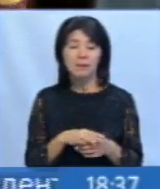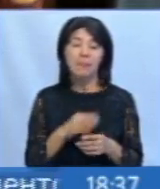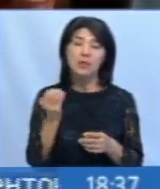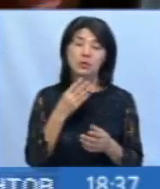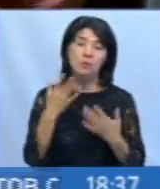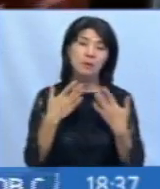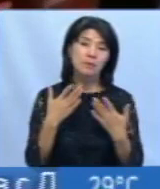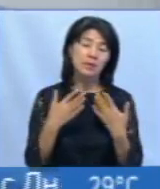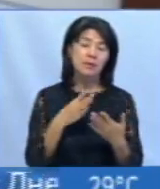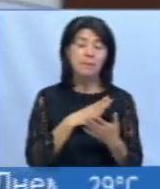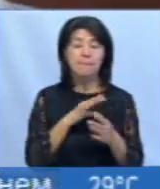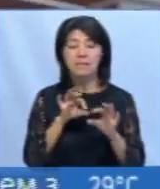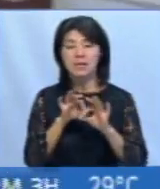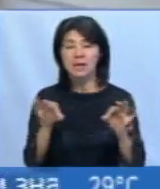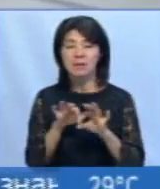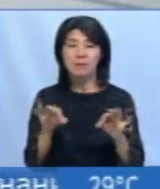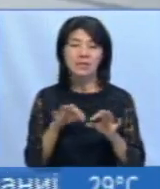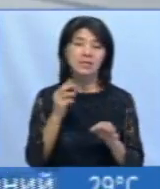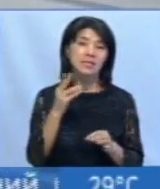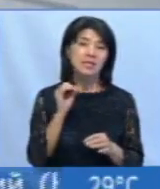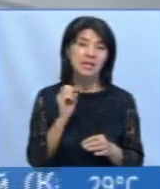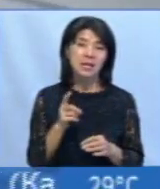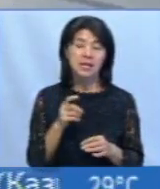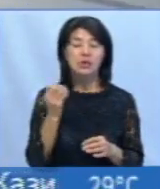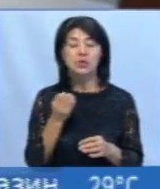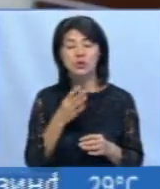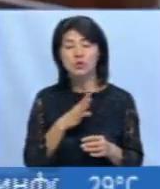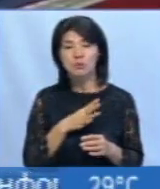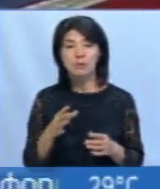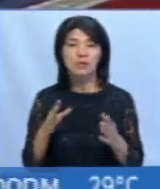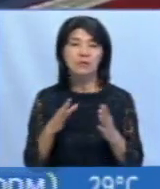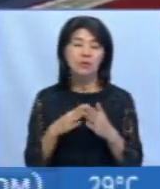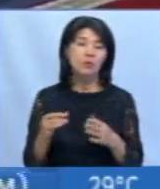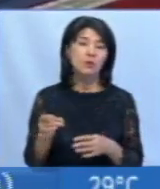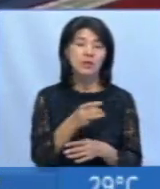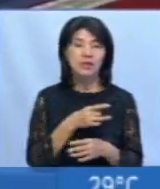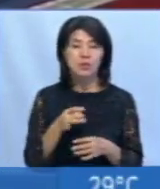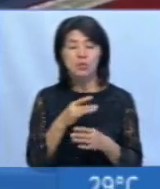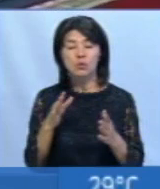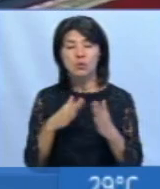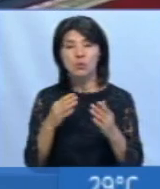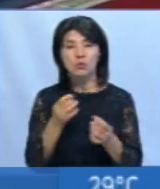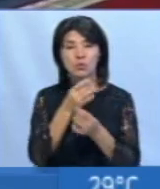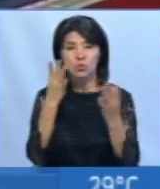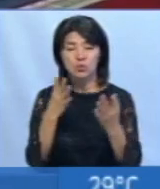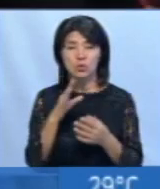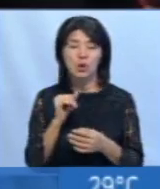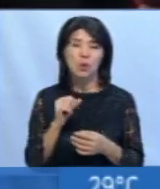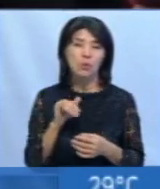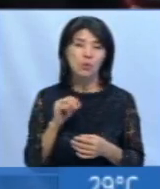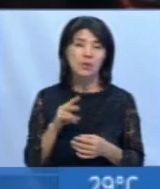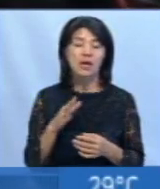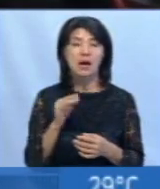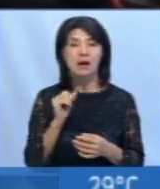ИП «Витковский». Также Аким области побывал в районном Доме культуры, где в прошлом году провели капитальный ремонт по программе АУ «ЕЛЬБСГ». В актовом зале глава